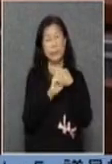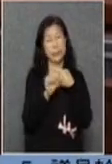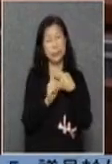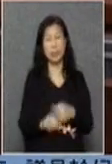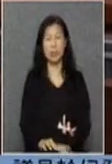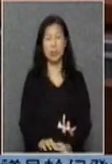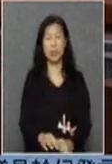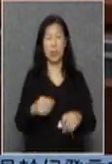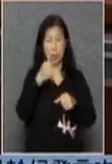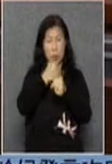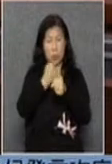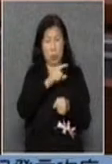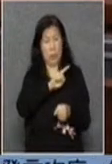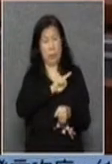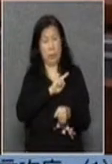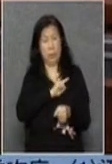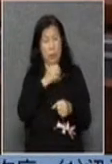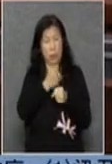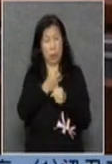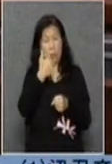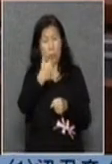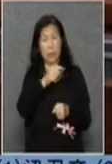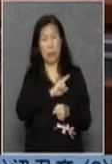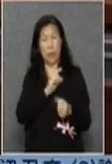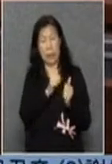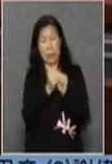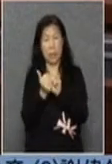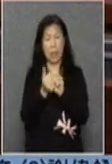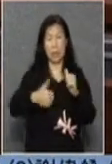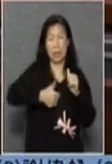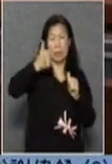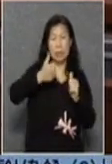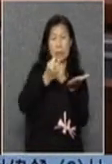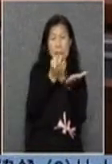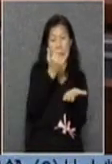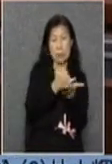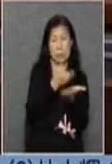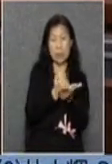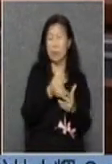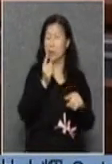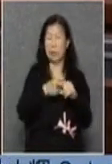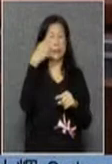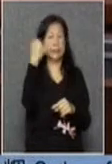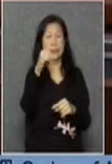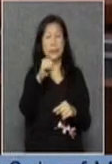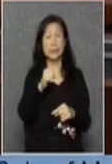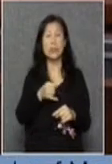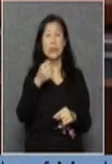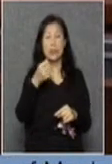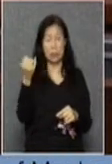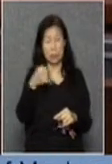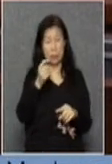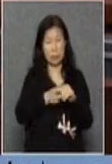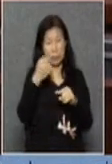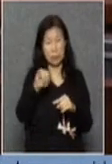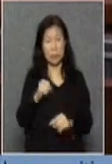們不能搞好我們自己賴以成功的地位，我們幾難是可以在這方面呢